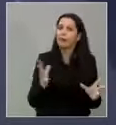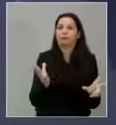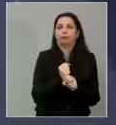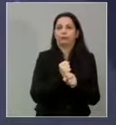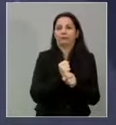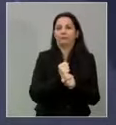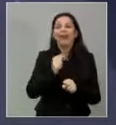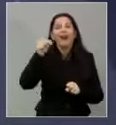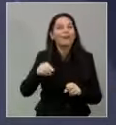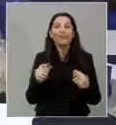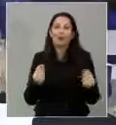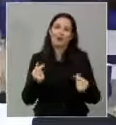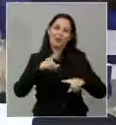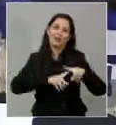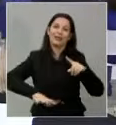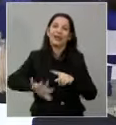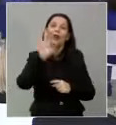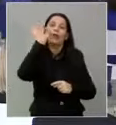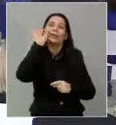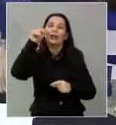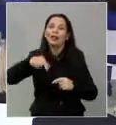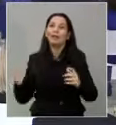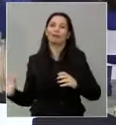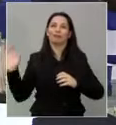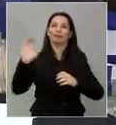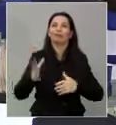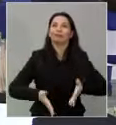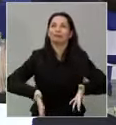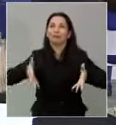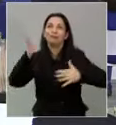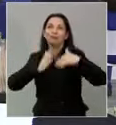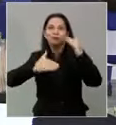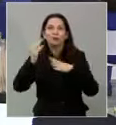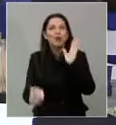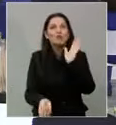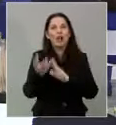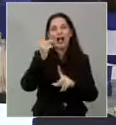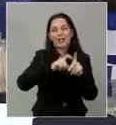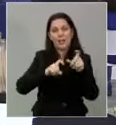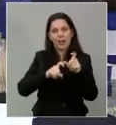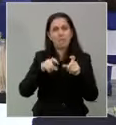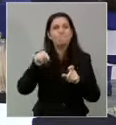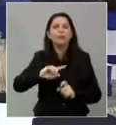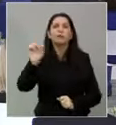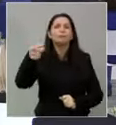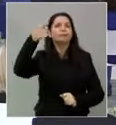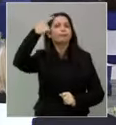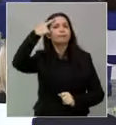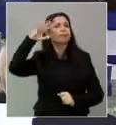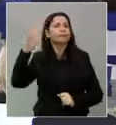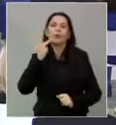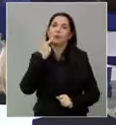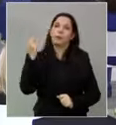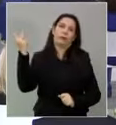Θεσσαλονίκης. Η πρώτη μας απόφαση για την επένδυση στη Θεσσαλονίκη λήφθηκε 2 χρόνια πριν, για τη δημιουργία